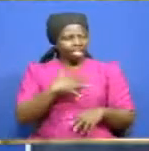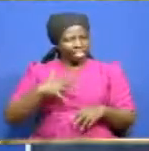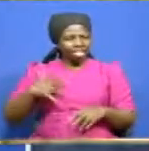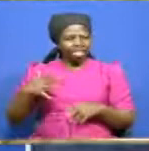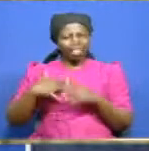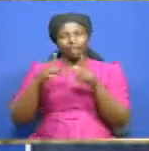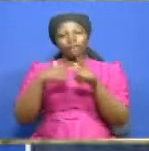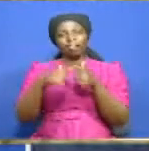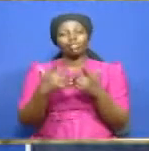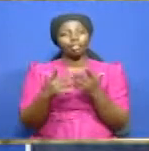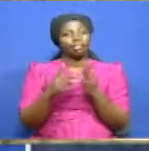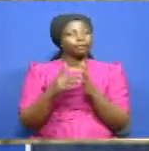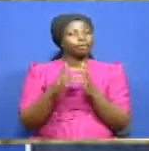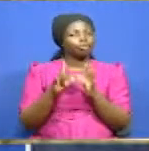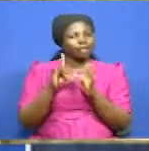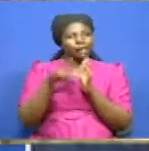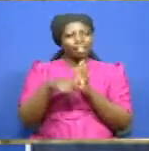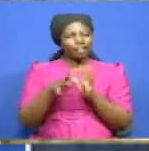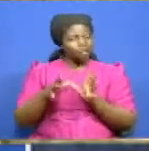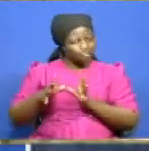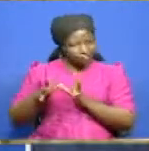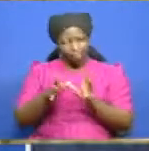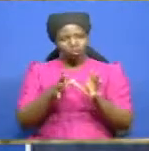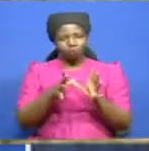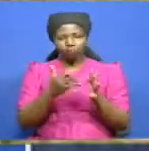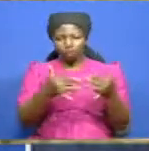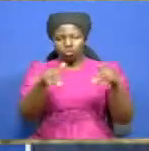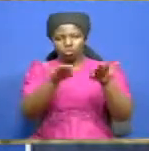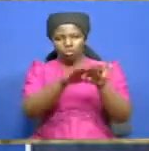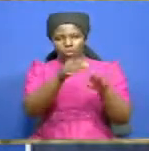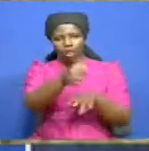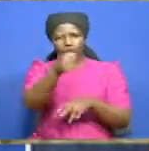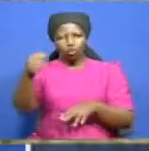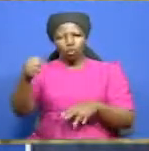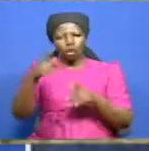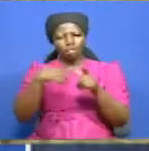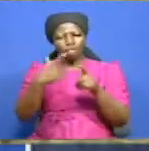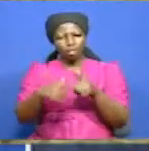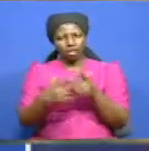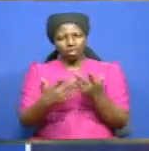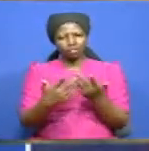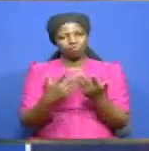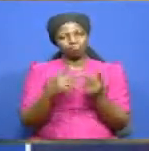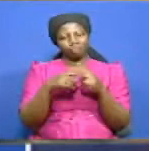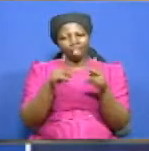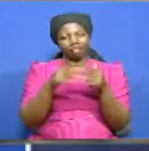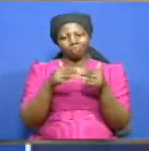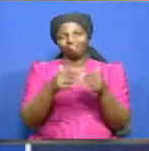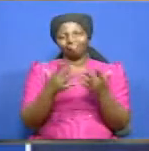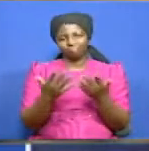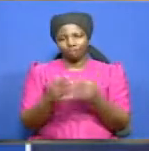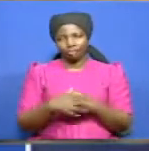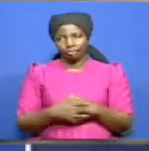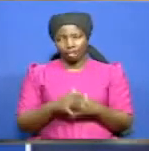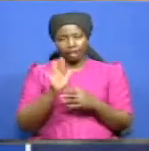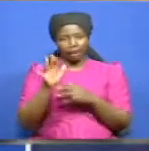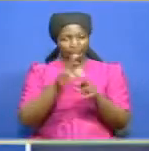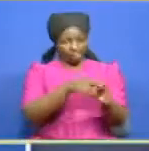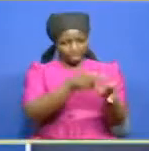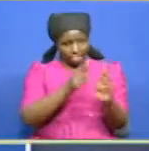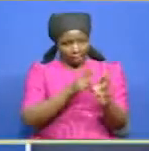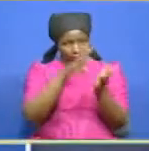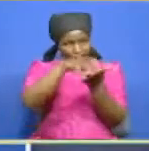Nafika akanisukuma na akafunga mlango. Na akaniangukia. A rape incident that left